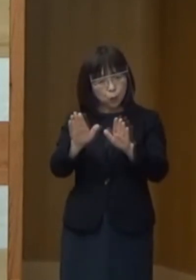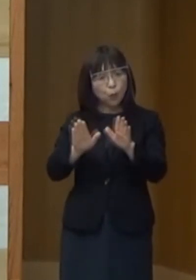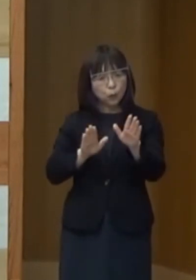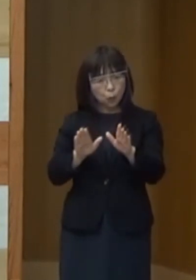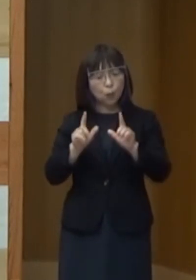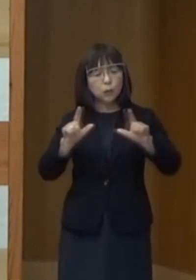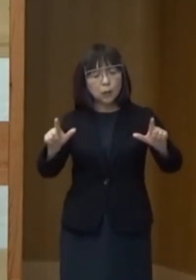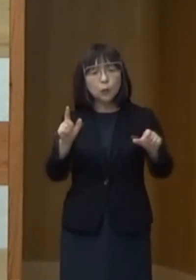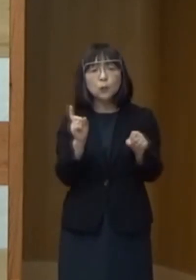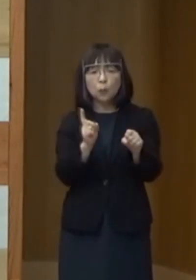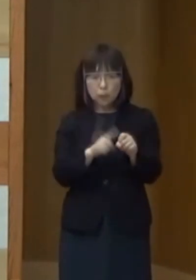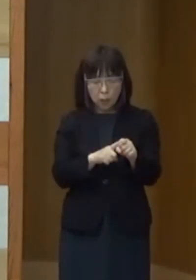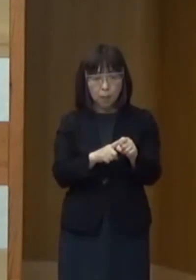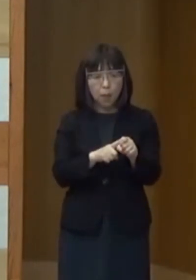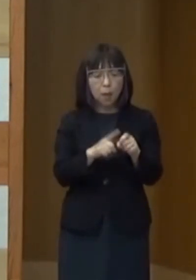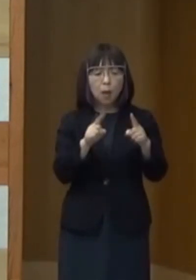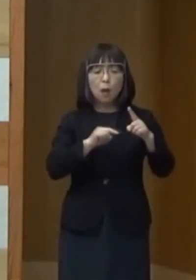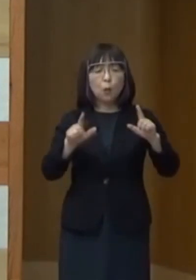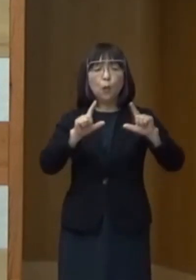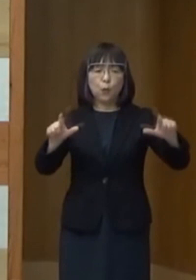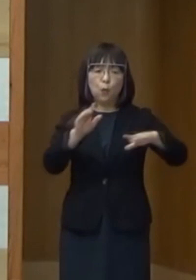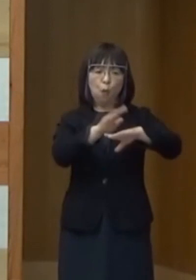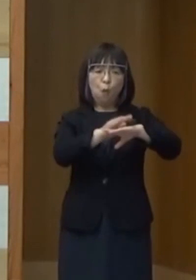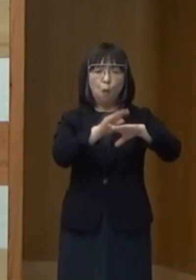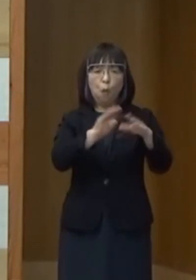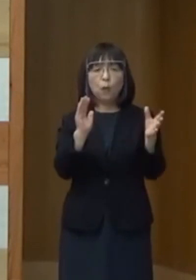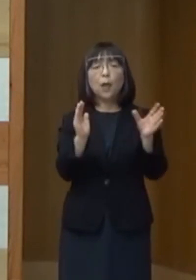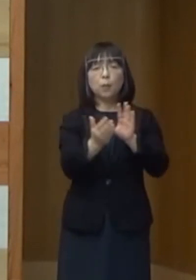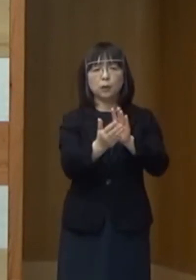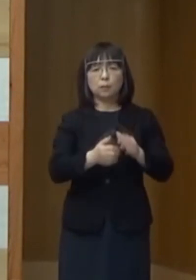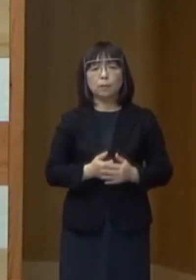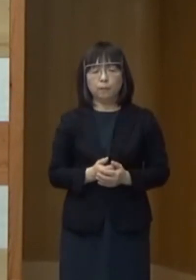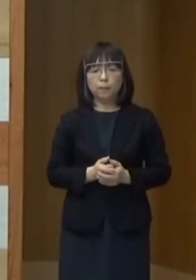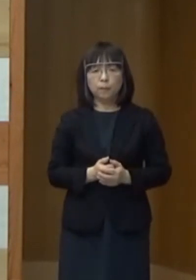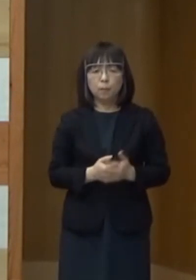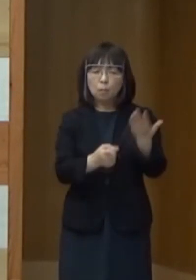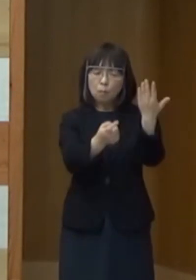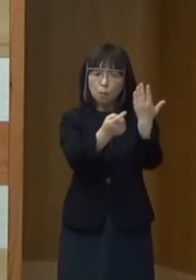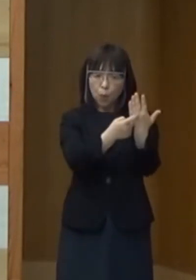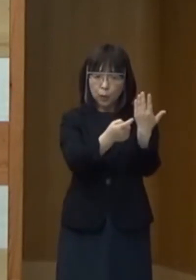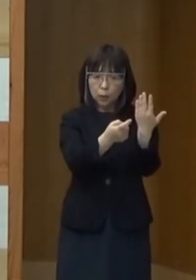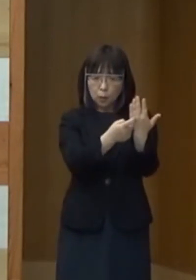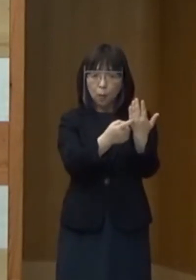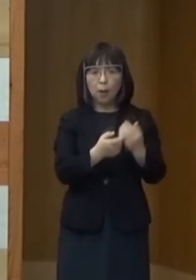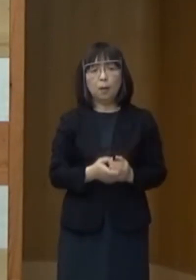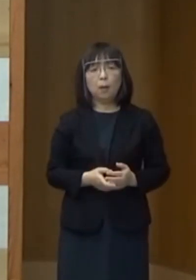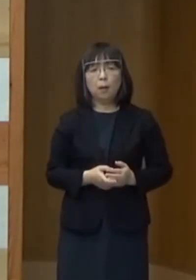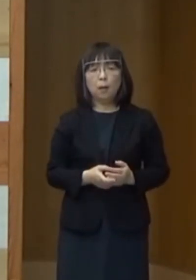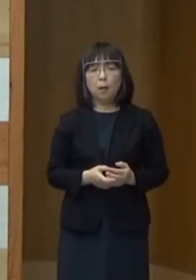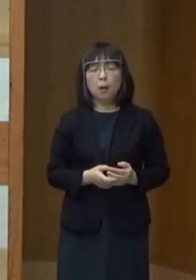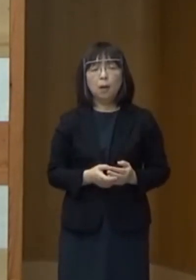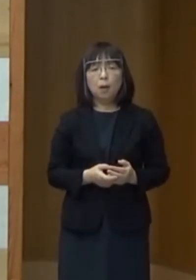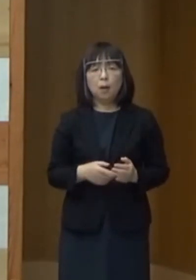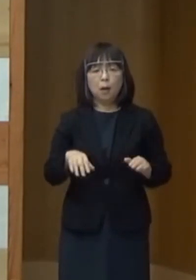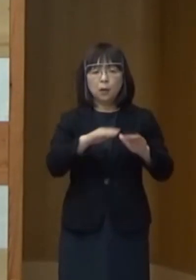お伝えをするため公表の方法を変更します。ポイントは非公表のない公表とい